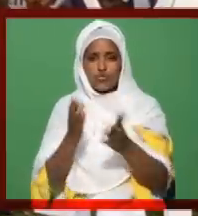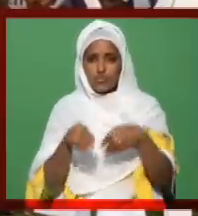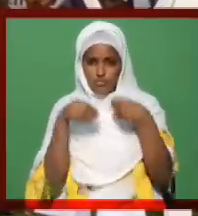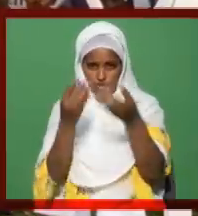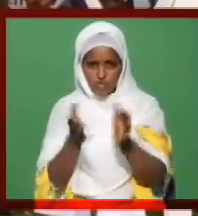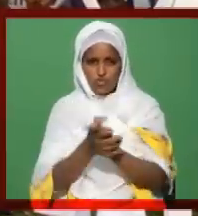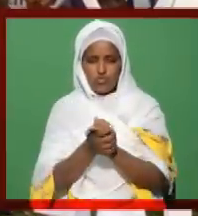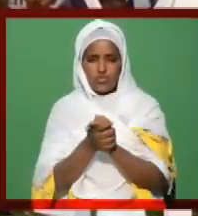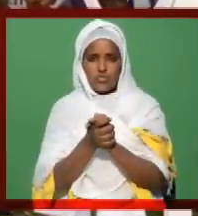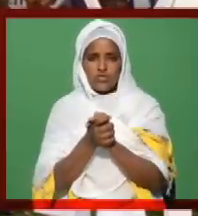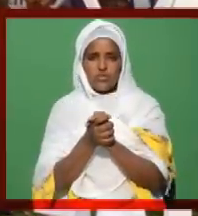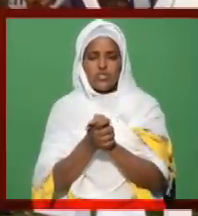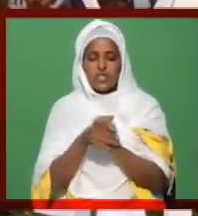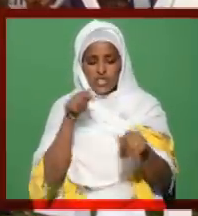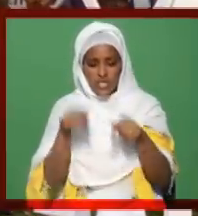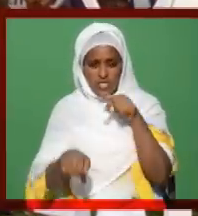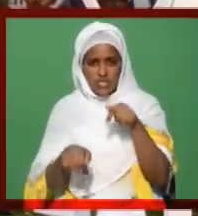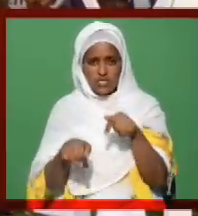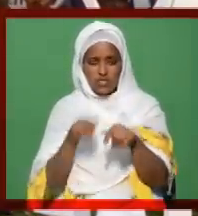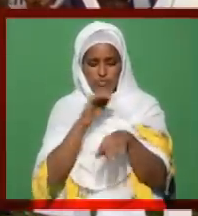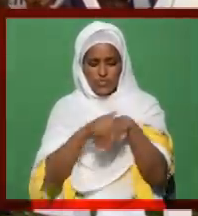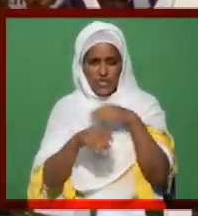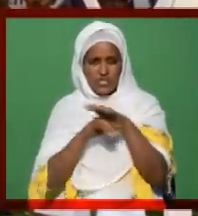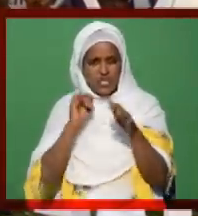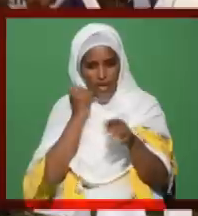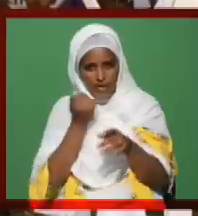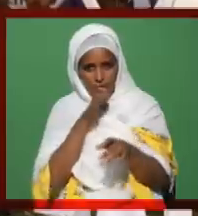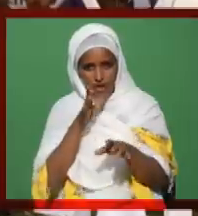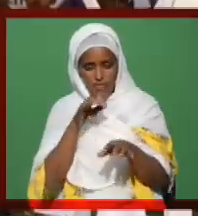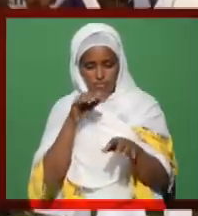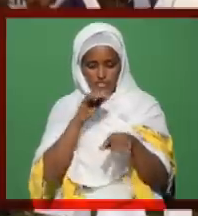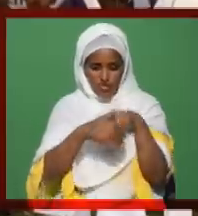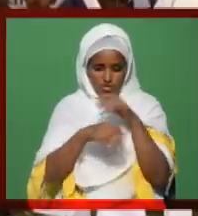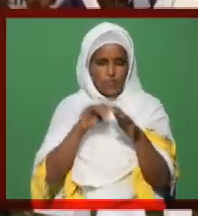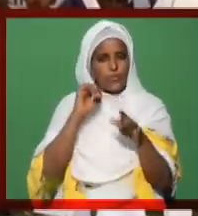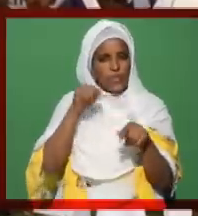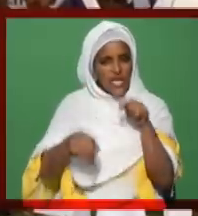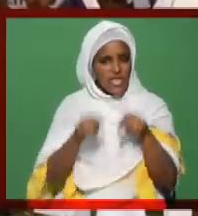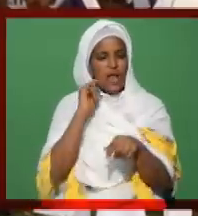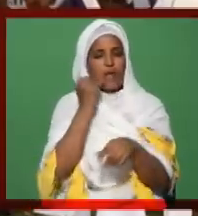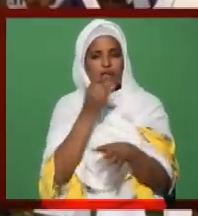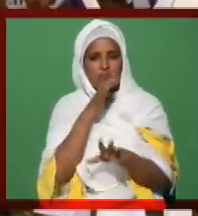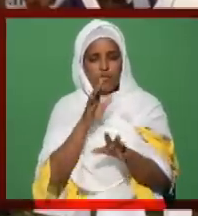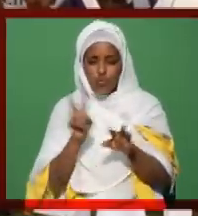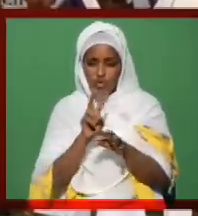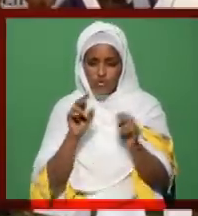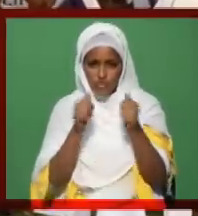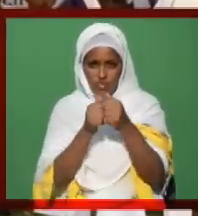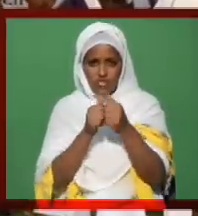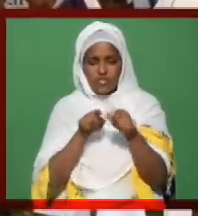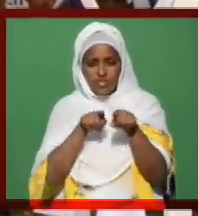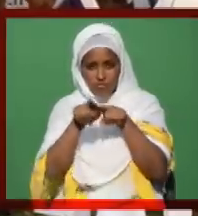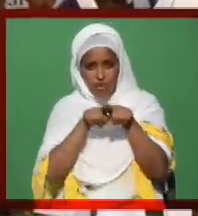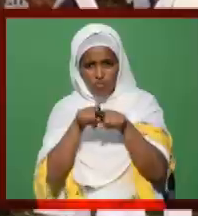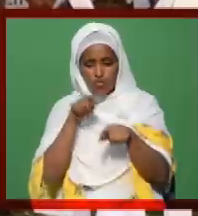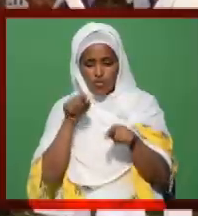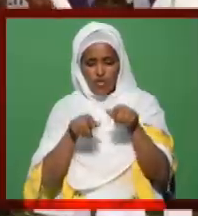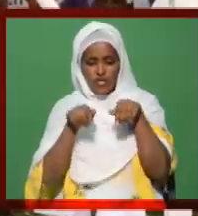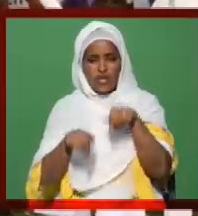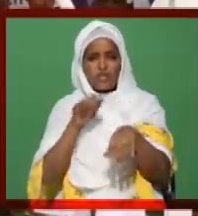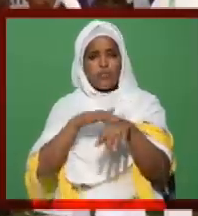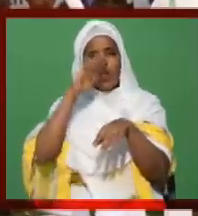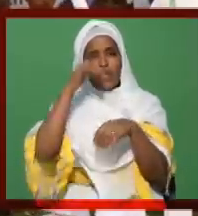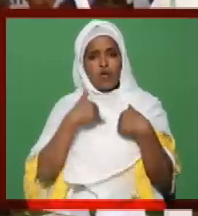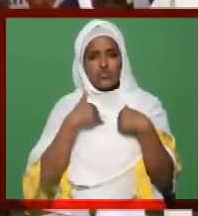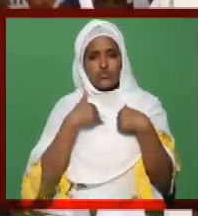አገልግሎት የሚሰጡ እግር በእጅ አይቀናም እጅም በእግር አይቀናም ተመሳጥረው እግርም ከእግር በላይ ያሉትን ተሸክሞ